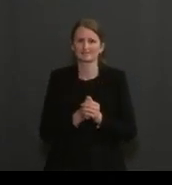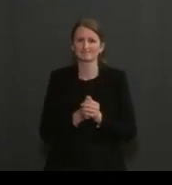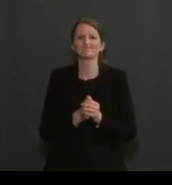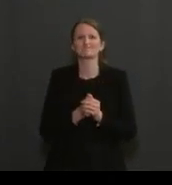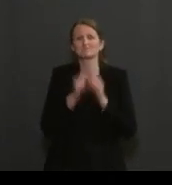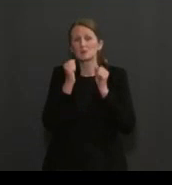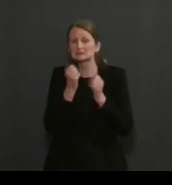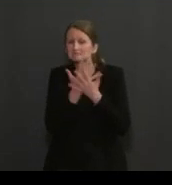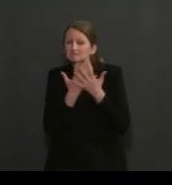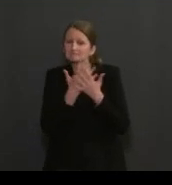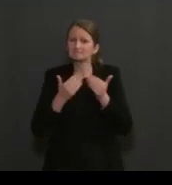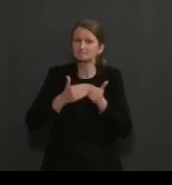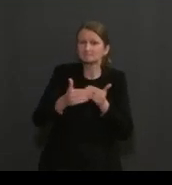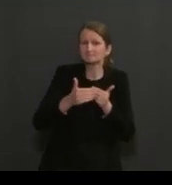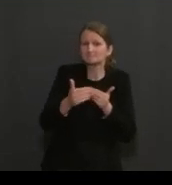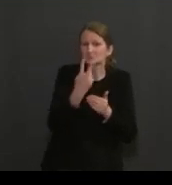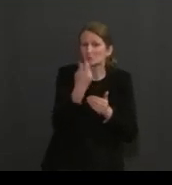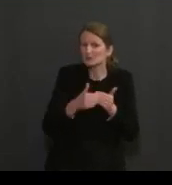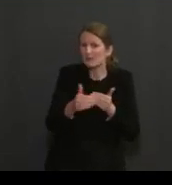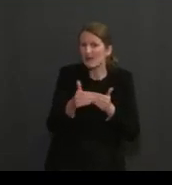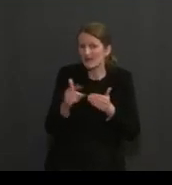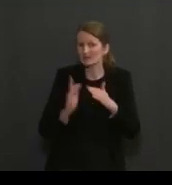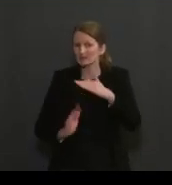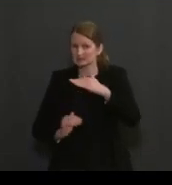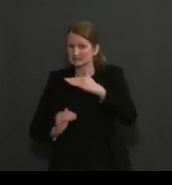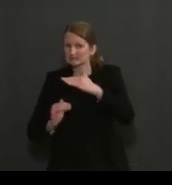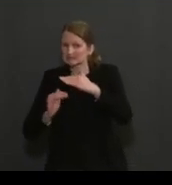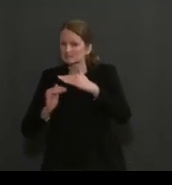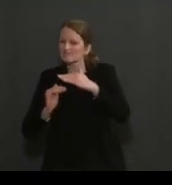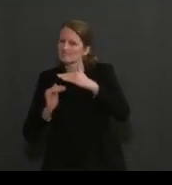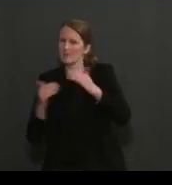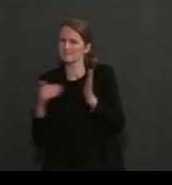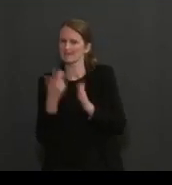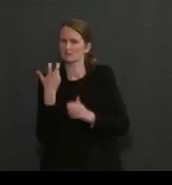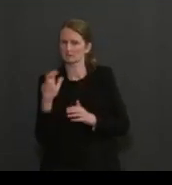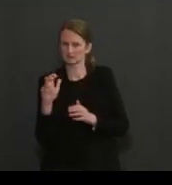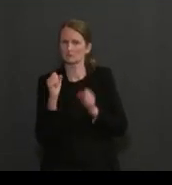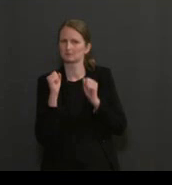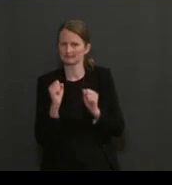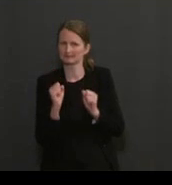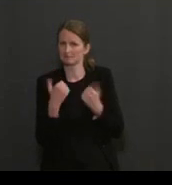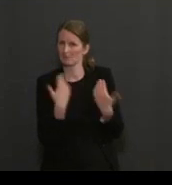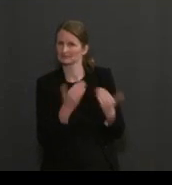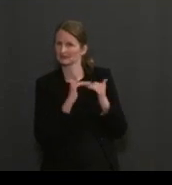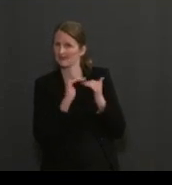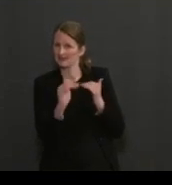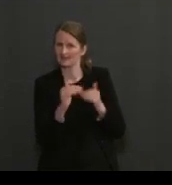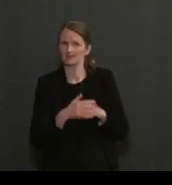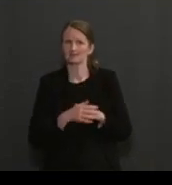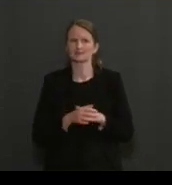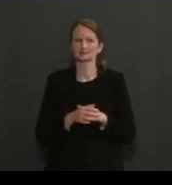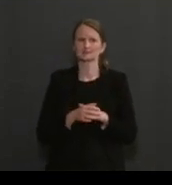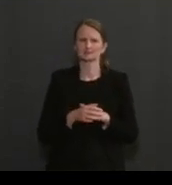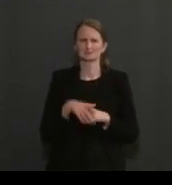2 semaines qui sont devant nous. La situation reste plus problématique dans la province